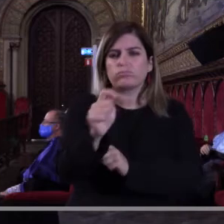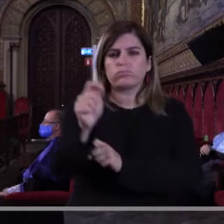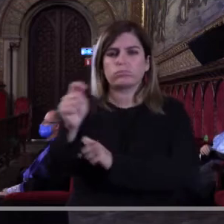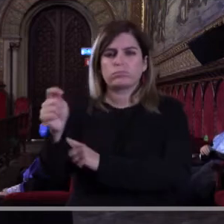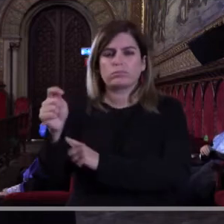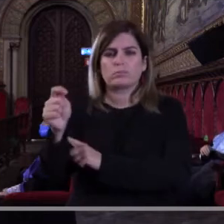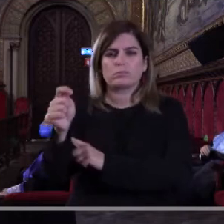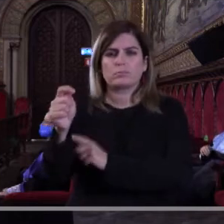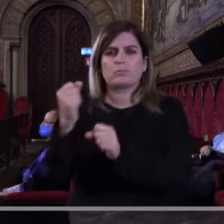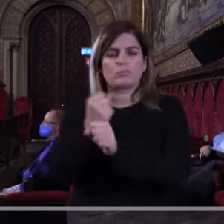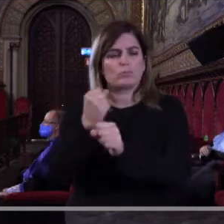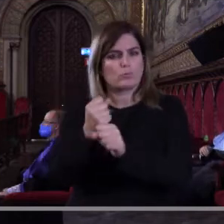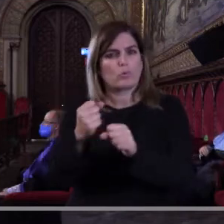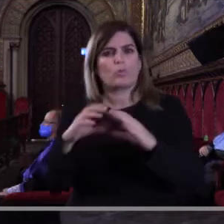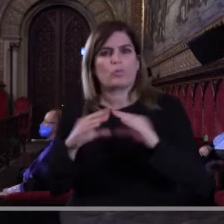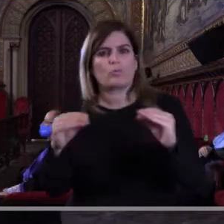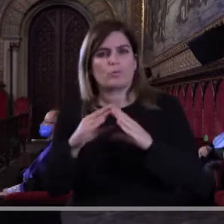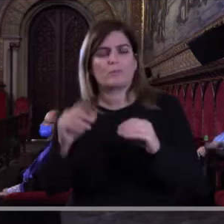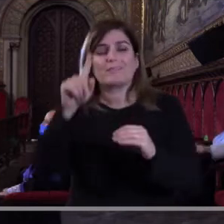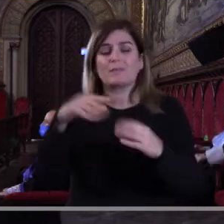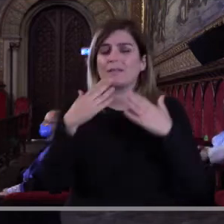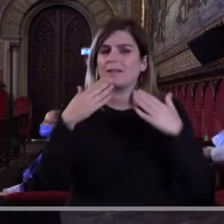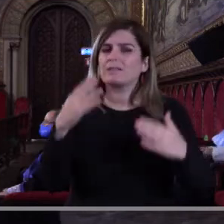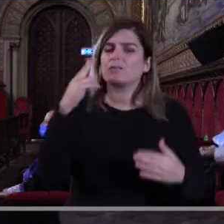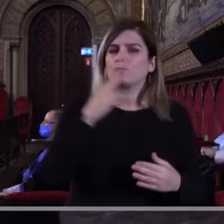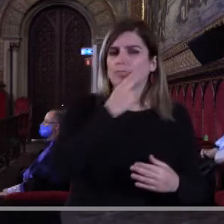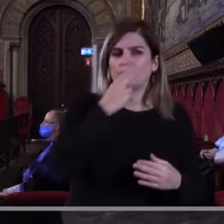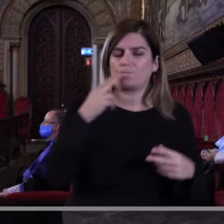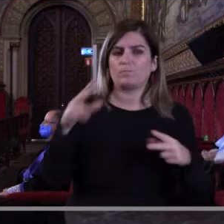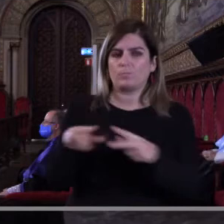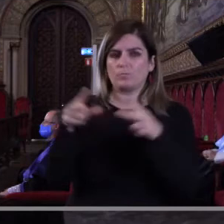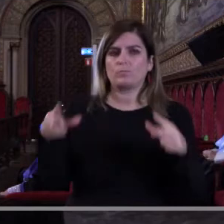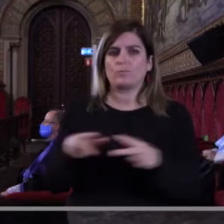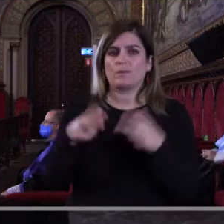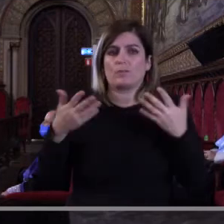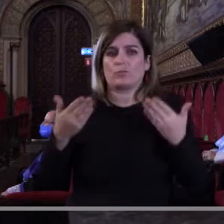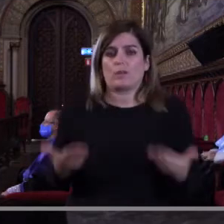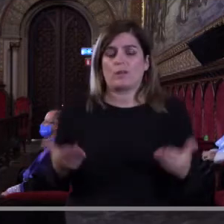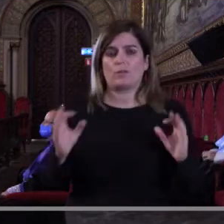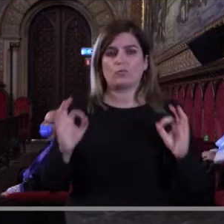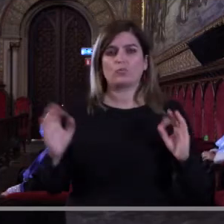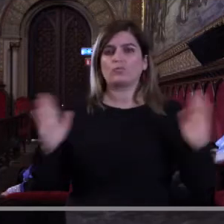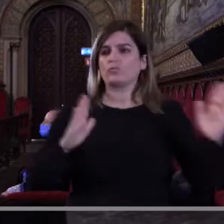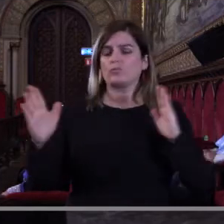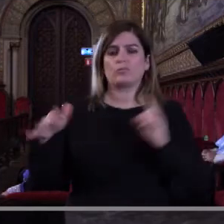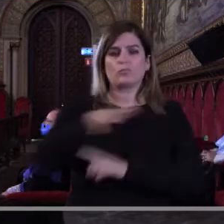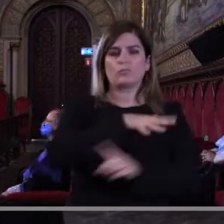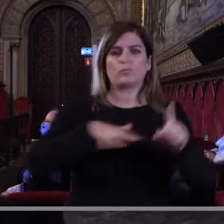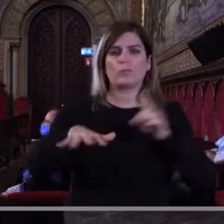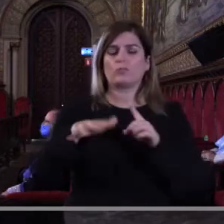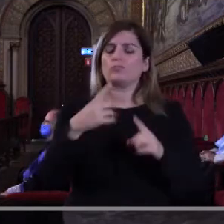a universitat i tots els nostres compromisos amb la societat enmig d'un context difícil